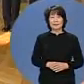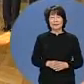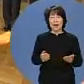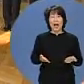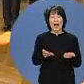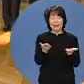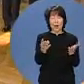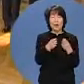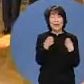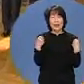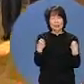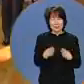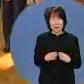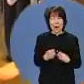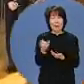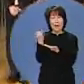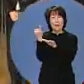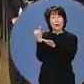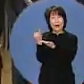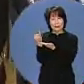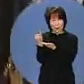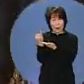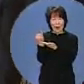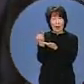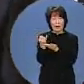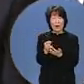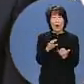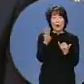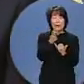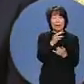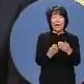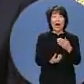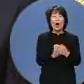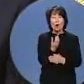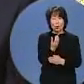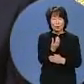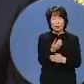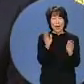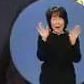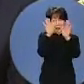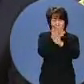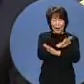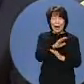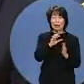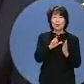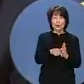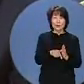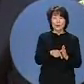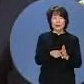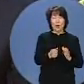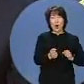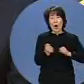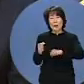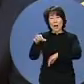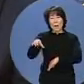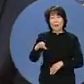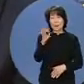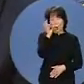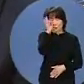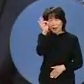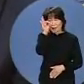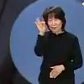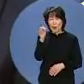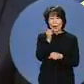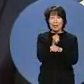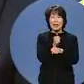贈呈式では宮本会長が、災害が起こったとき暗いところで避難場所を探すのは大変なことだ